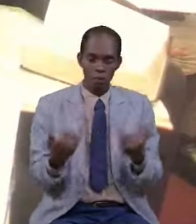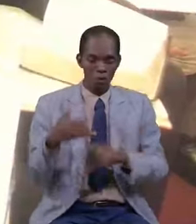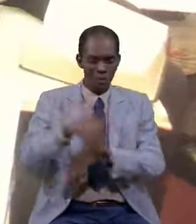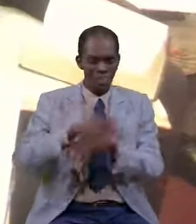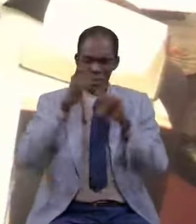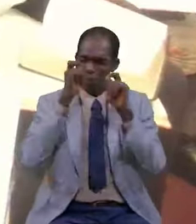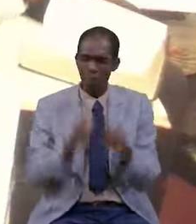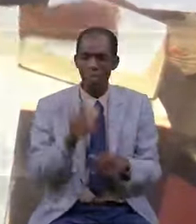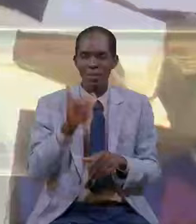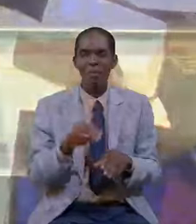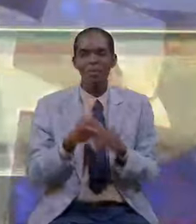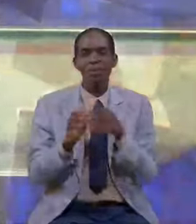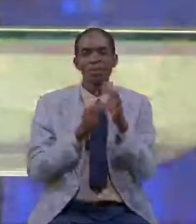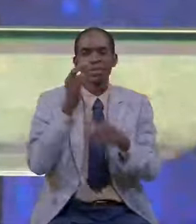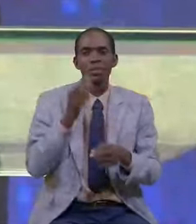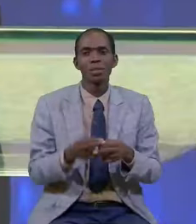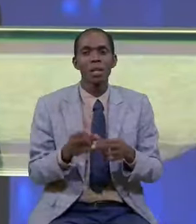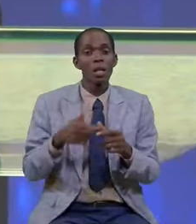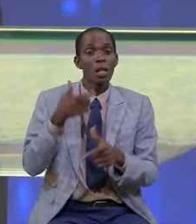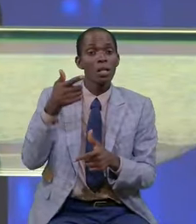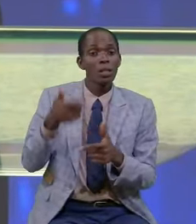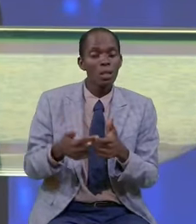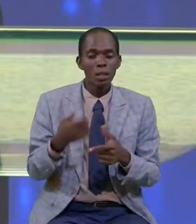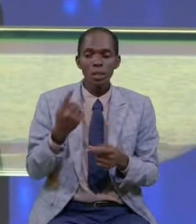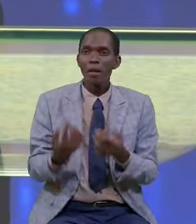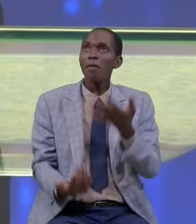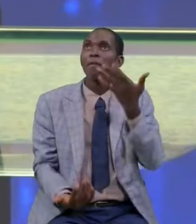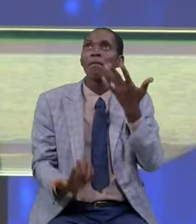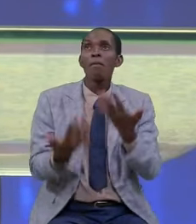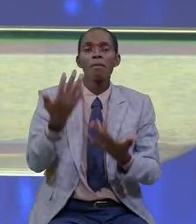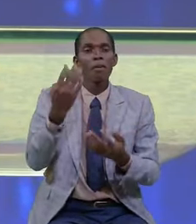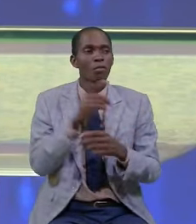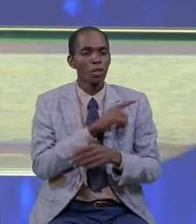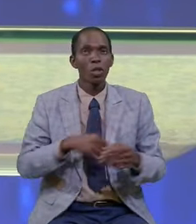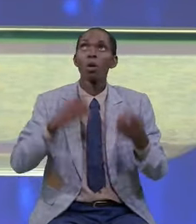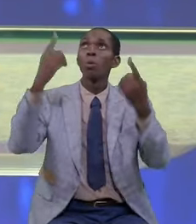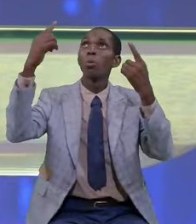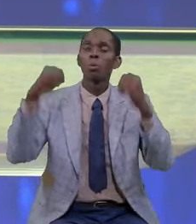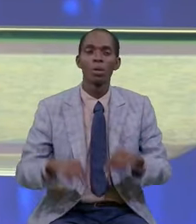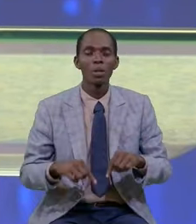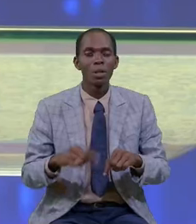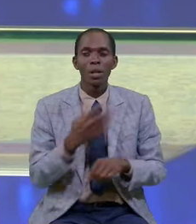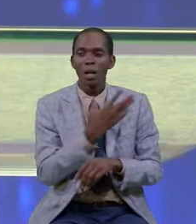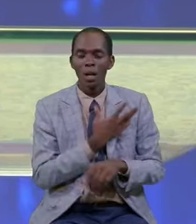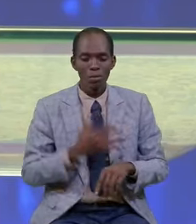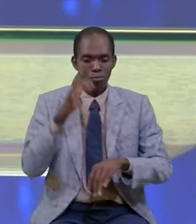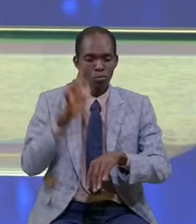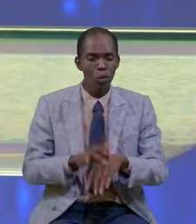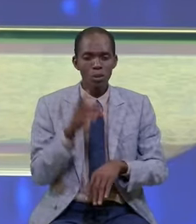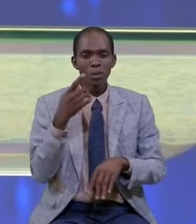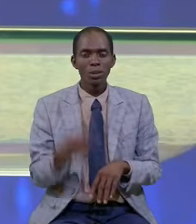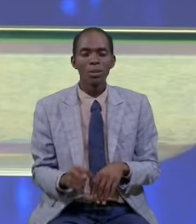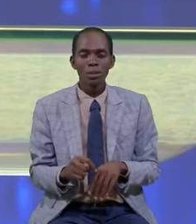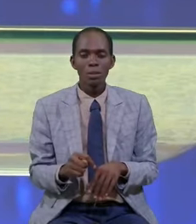Jésus-Christ. Et le feu de l'Éternel tomba et consuma l'holocauste, le